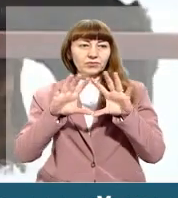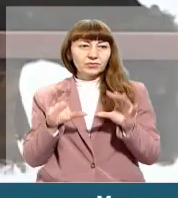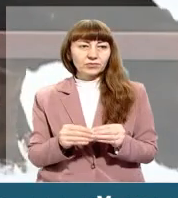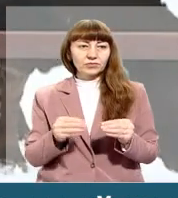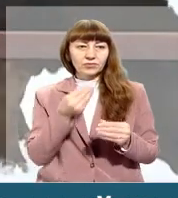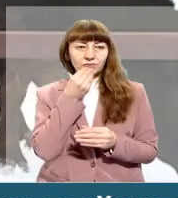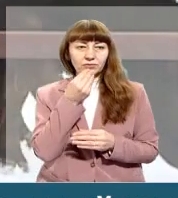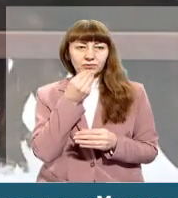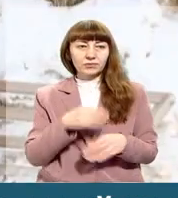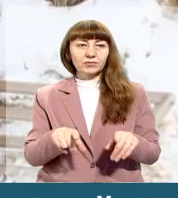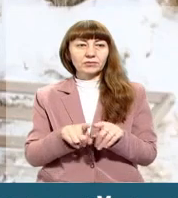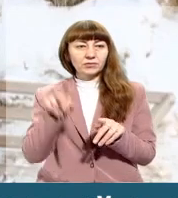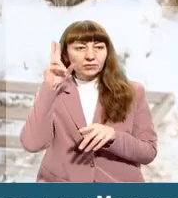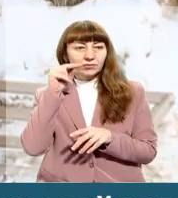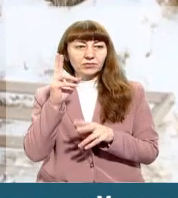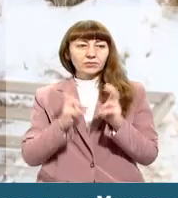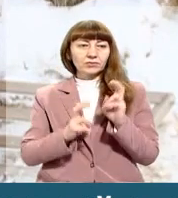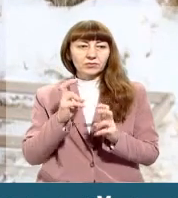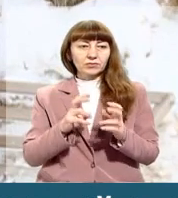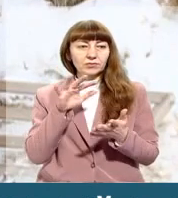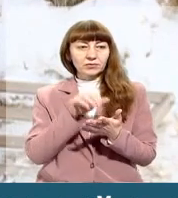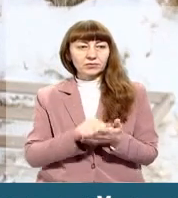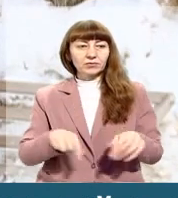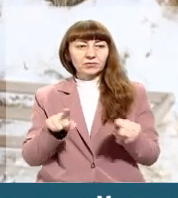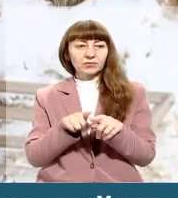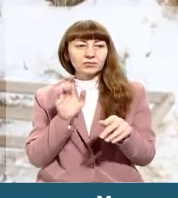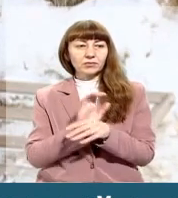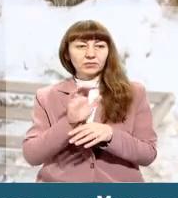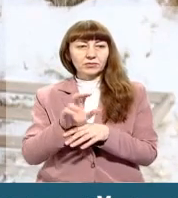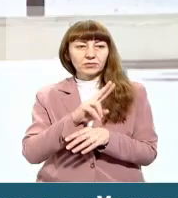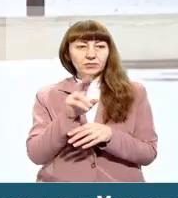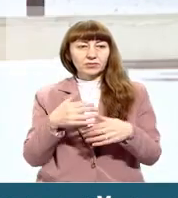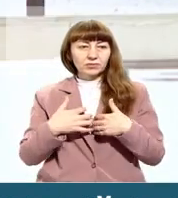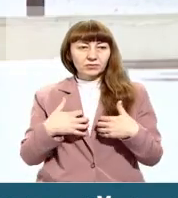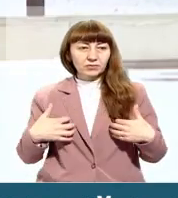производимой продукции, а также число предприятий, которые занимаются такими направлениями, как